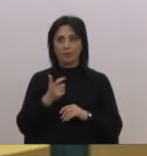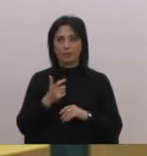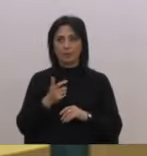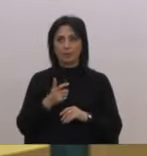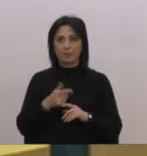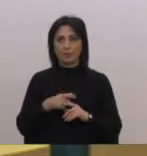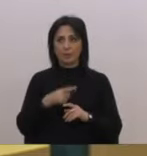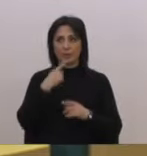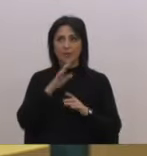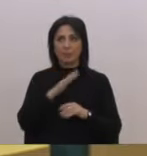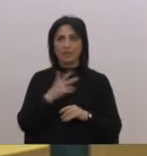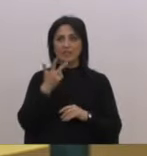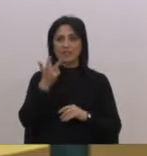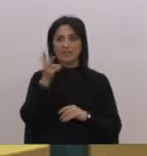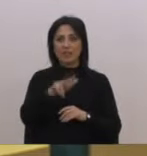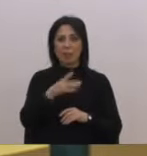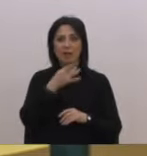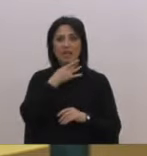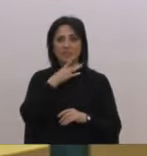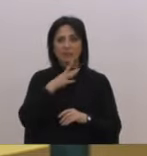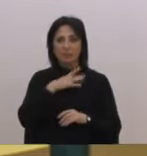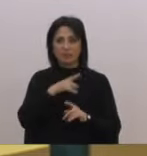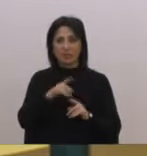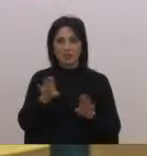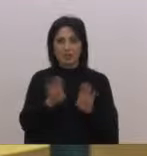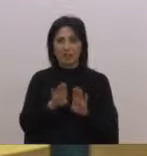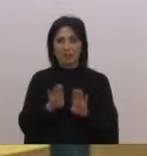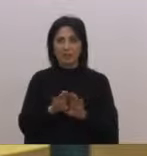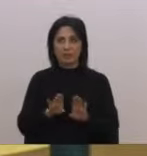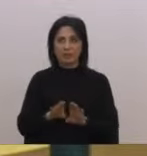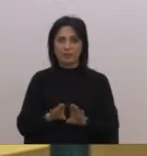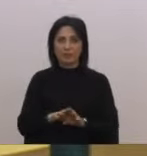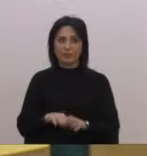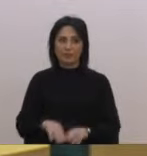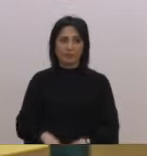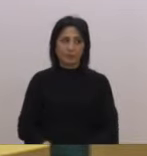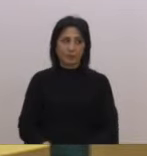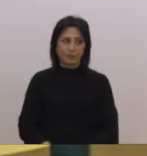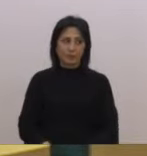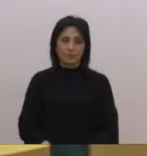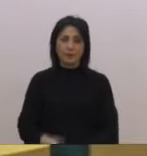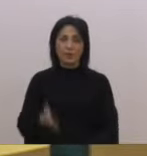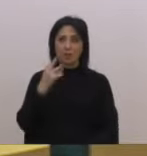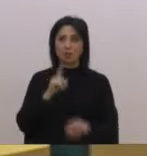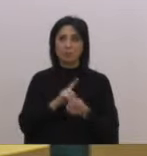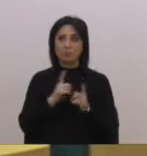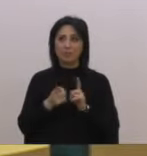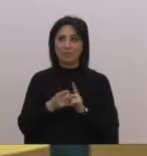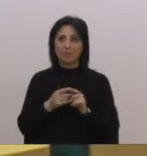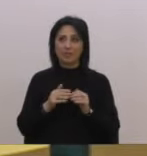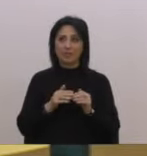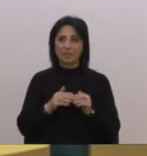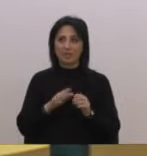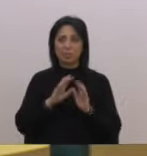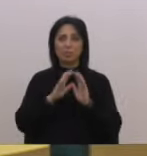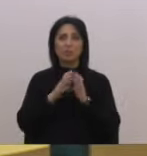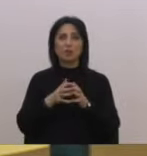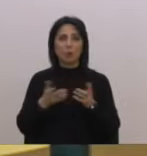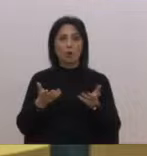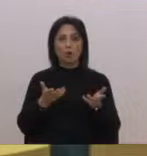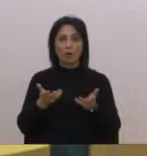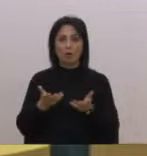garoam, primasul, sami crizisi, ho, am perioci, da, da, voi întoara. Ara, da, da, mașinchi de pirichit. Arma uluba, e hotel soplioși.